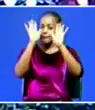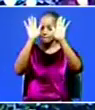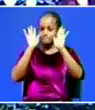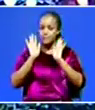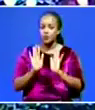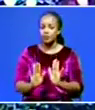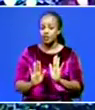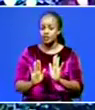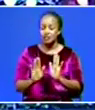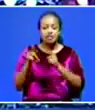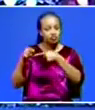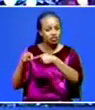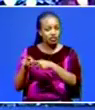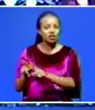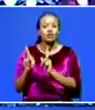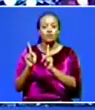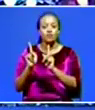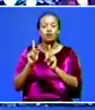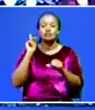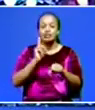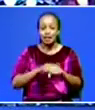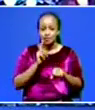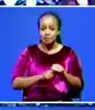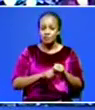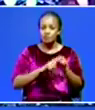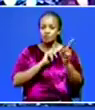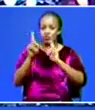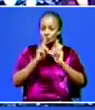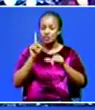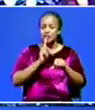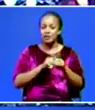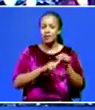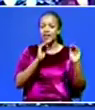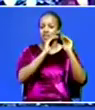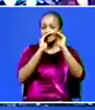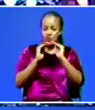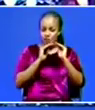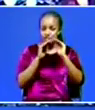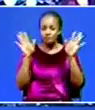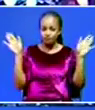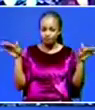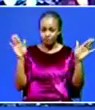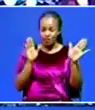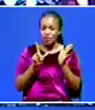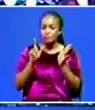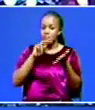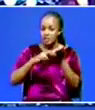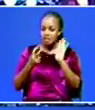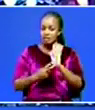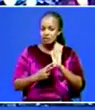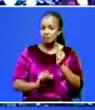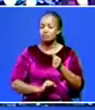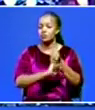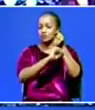wa ufadhili wa elimu wa Equity Wings to Fly wa mwaka huu unaowapa wanafunzi wanaobobea darasani kutoka jamii zisizo na